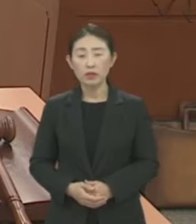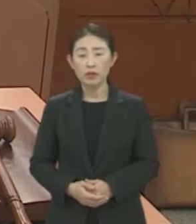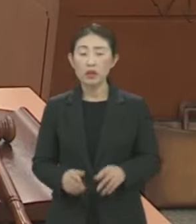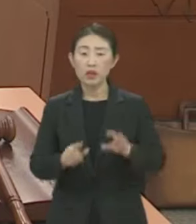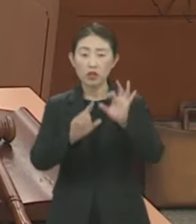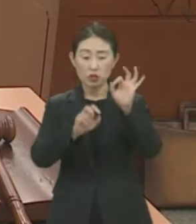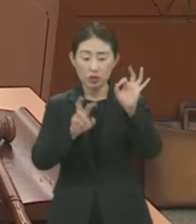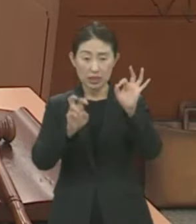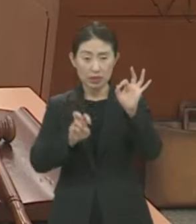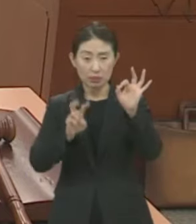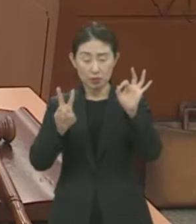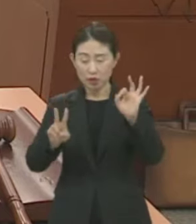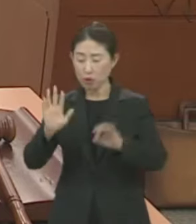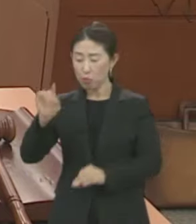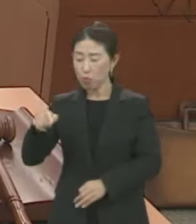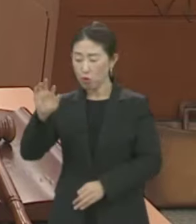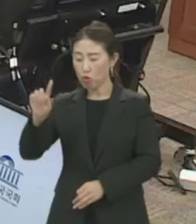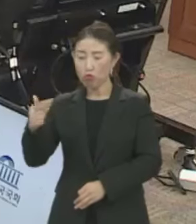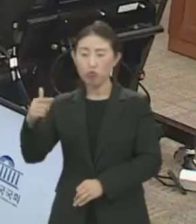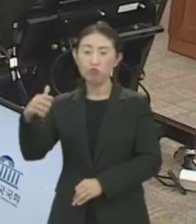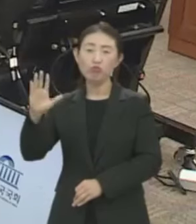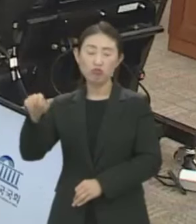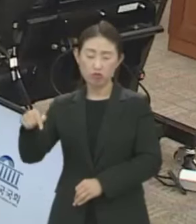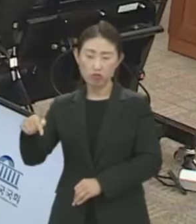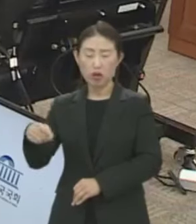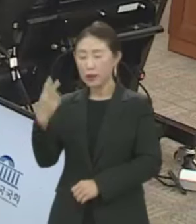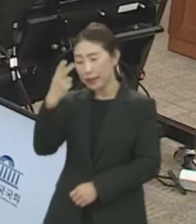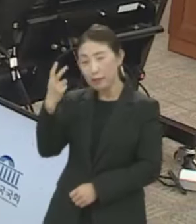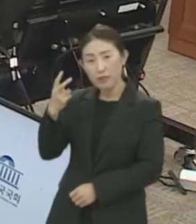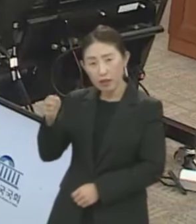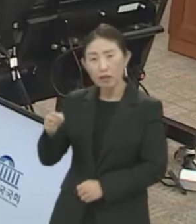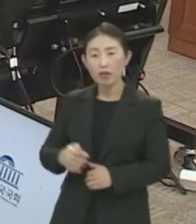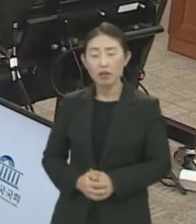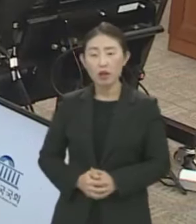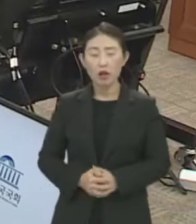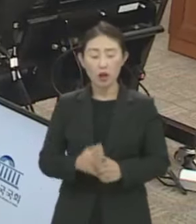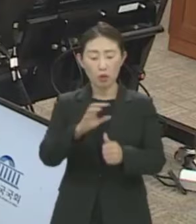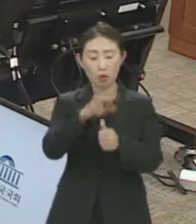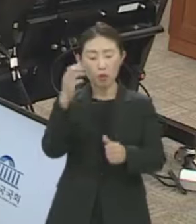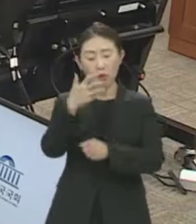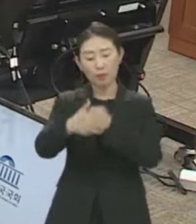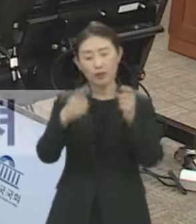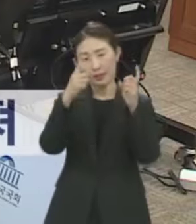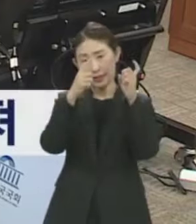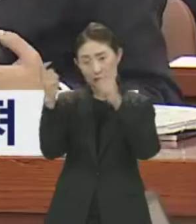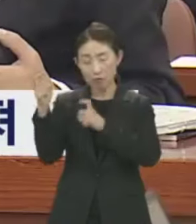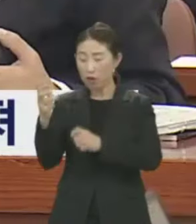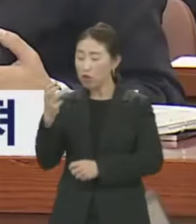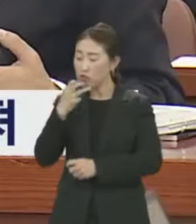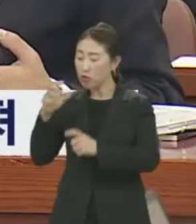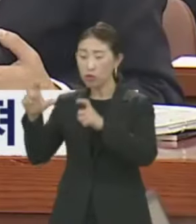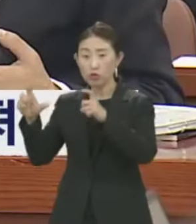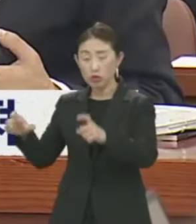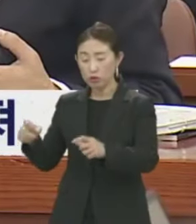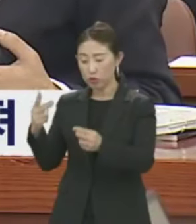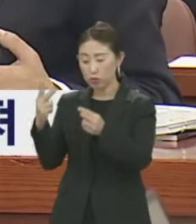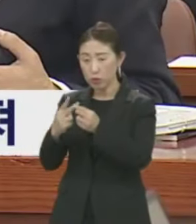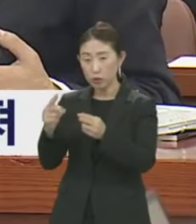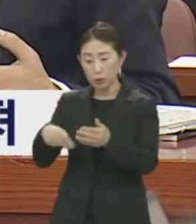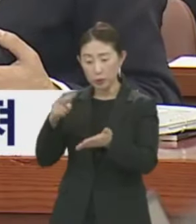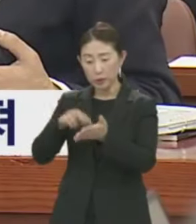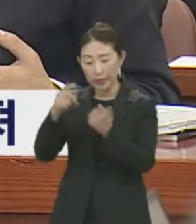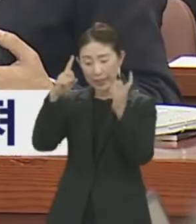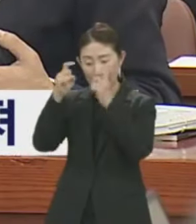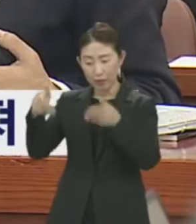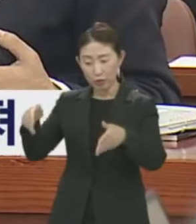지난달 22일 열린 국가보훈부 국정감사 현장. 광복 80주년을 맞아 수도권에 제2독립기념관을